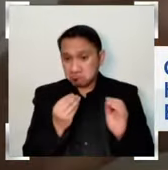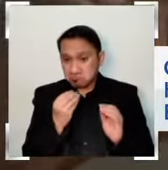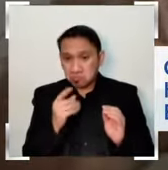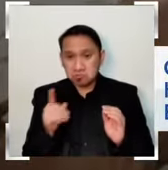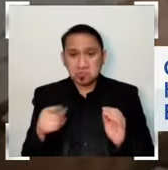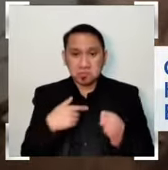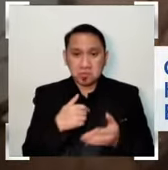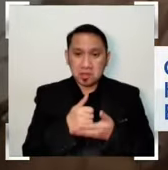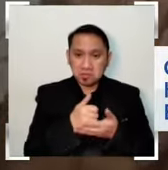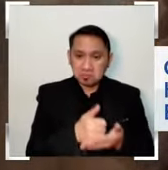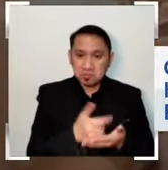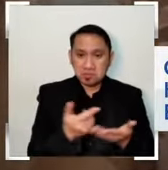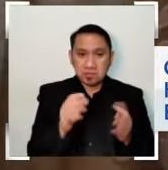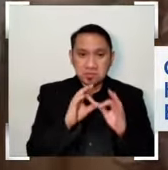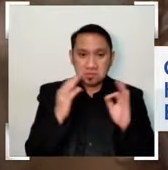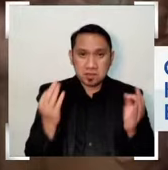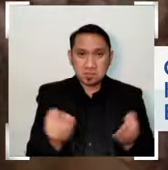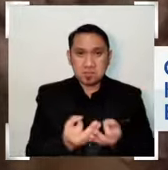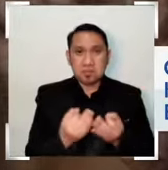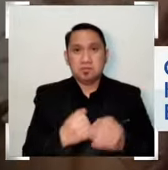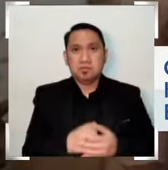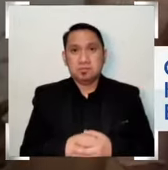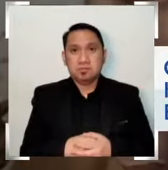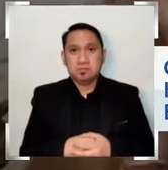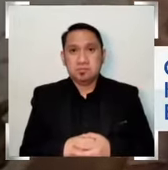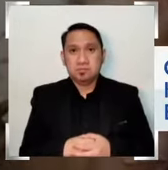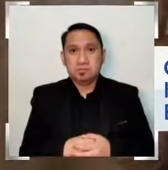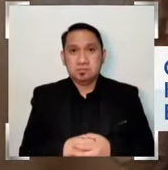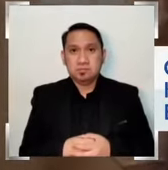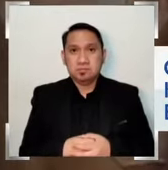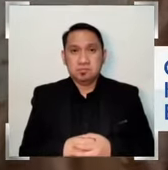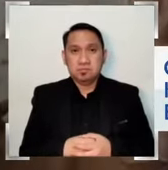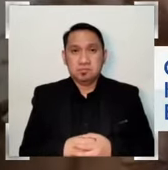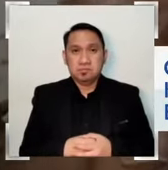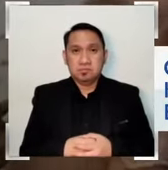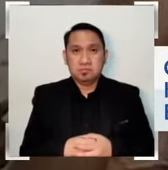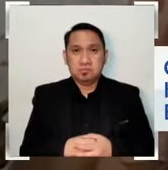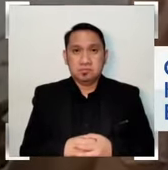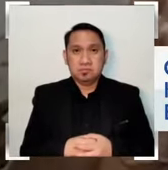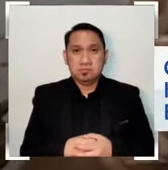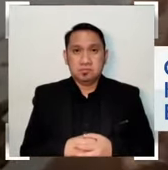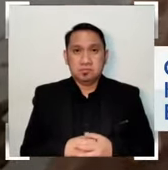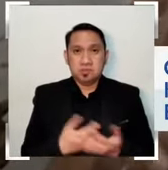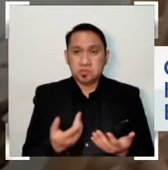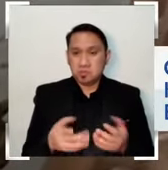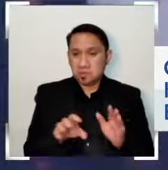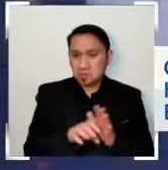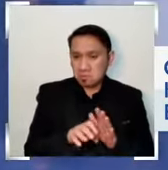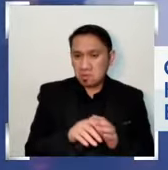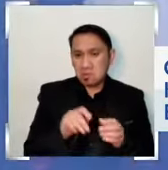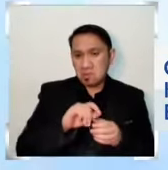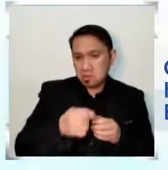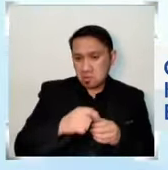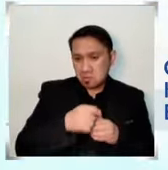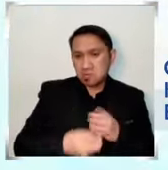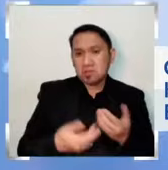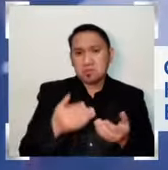ng tagahalo. Ano pang babalatan? Mga ganun ba yung magbabala ng sibuyas, magbabala ng ano-ano?